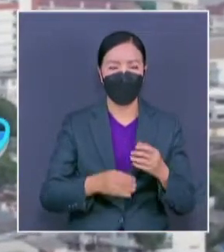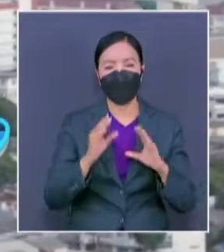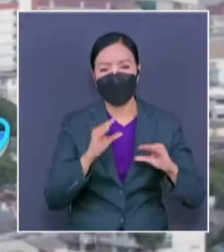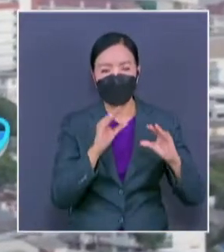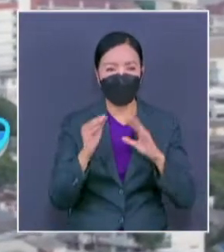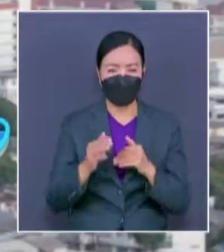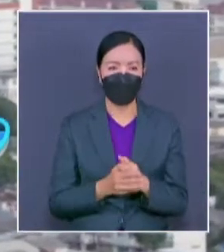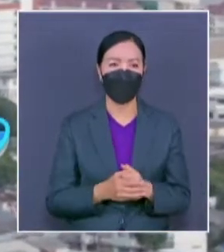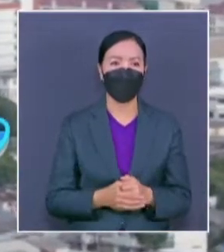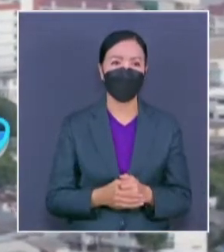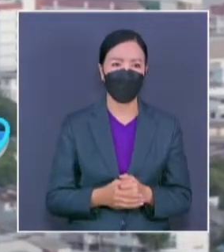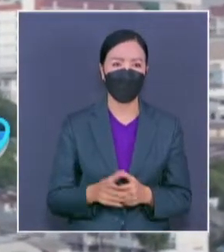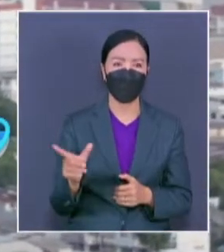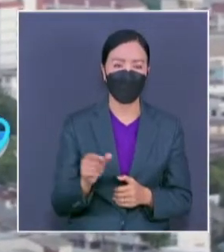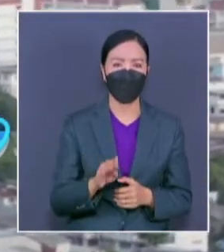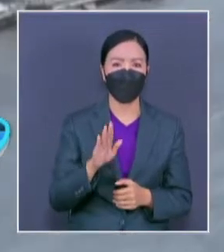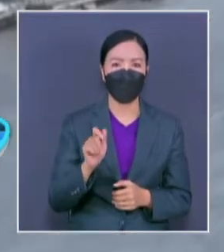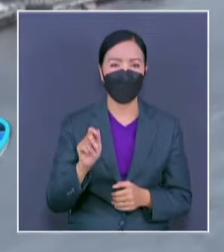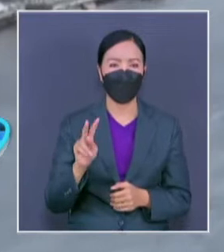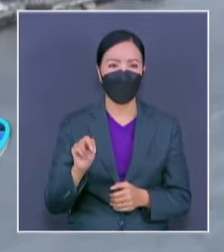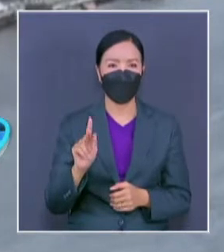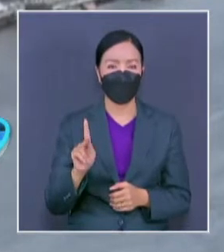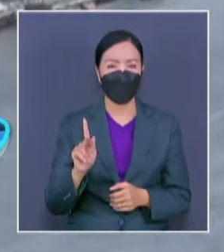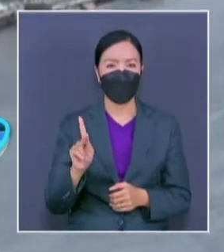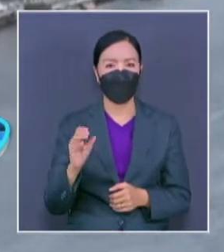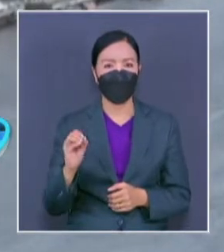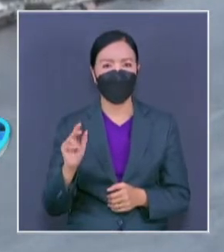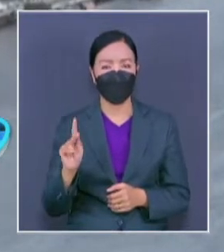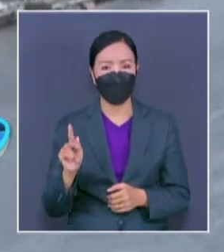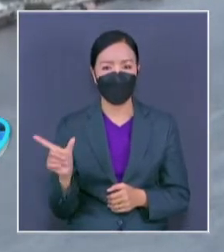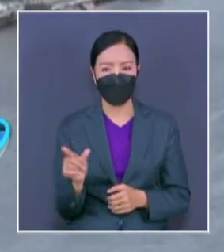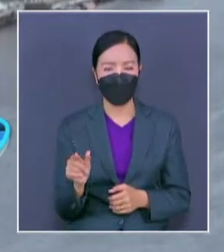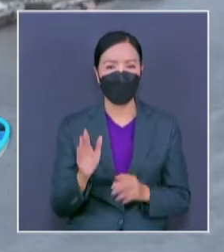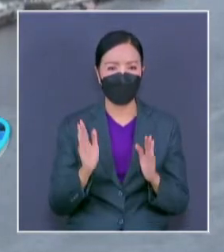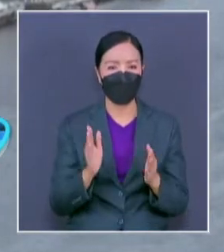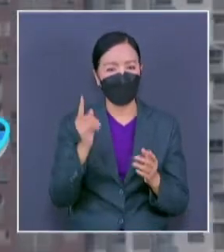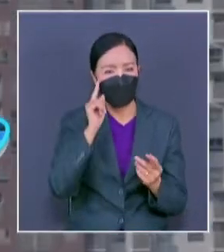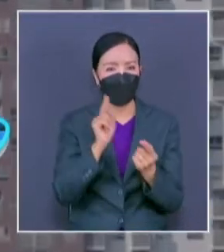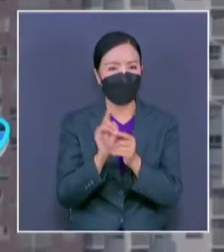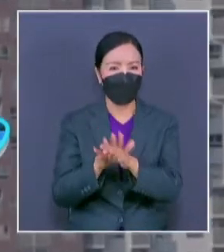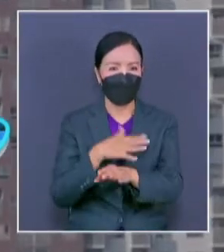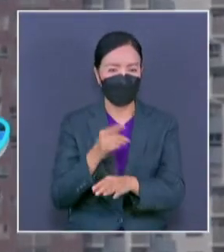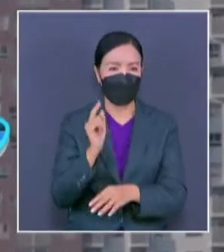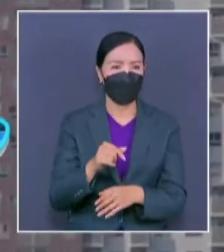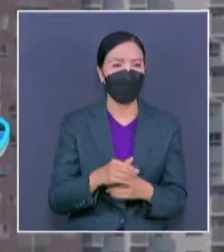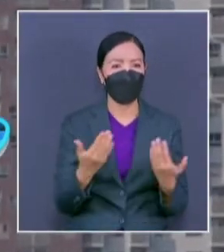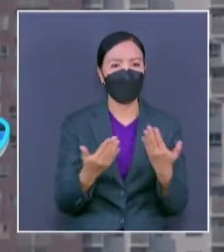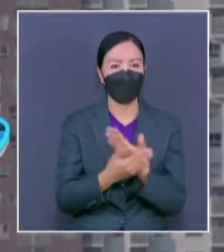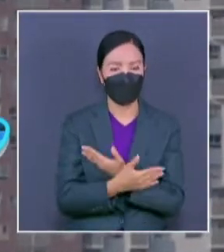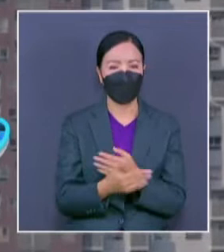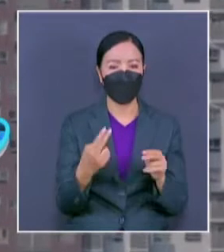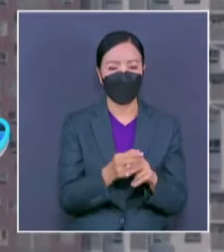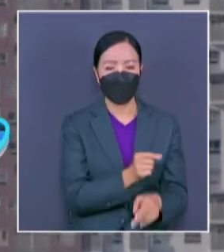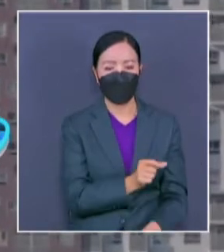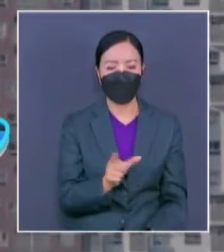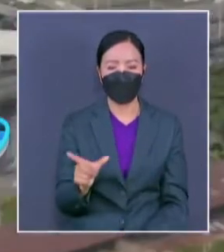จารณ์แบงคอกสั้นๆคนรู้จักกันมานานนมเปลี่ยนทำไมเป็นกรุงเทพมหานครต้องไปแก้อะไรกันบ้างต้องไปเขียนอะ